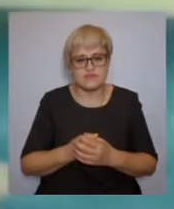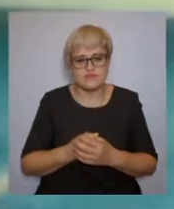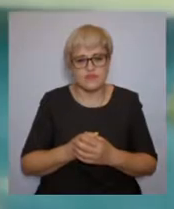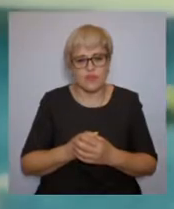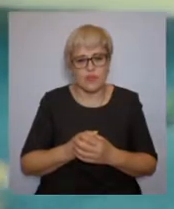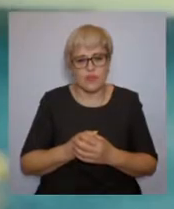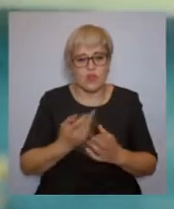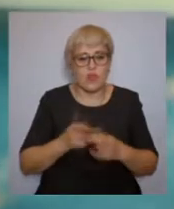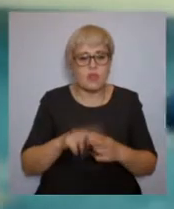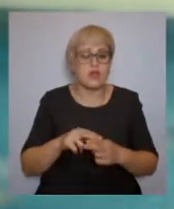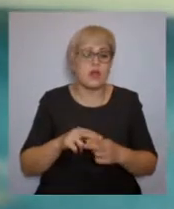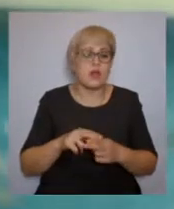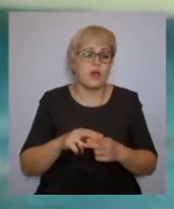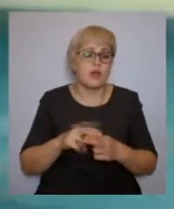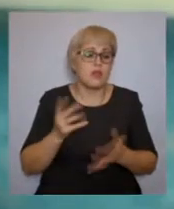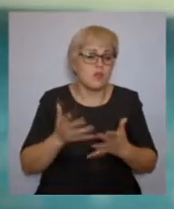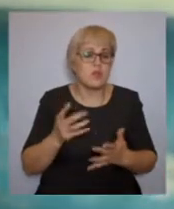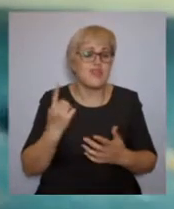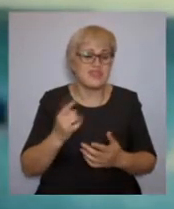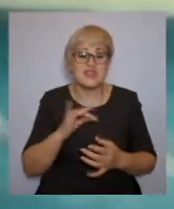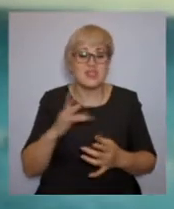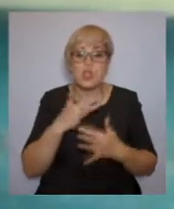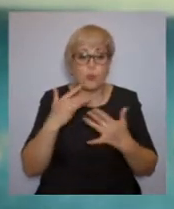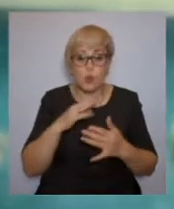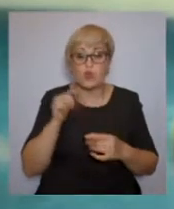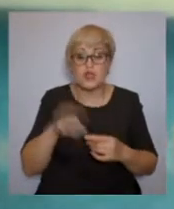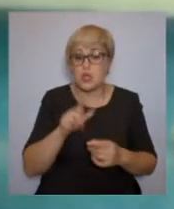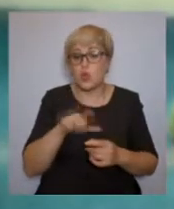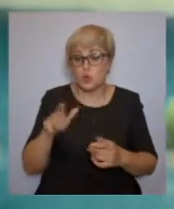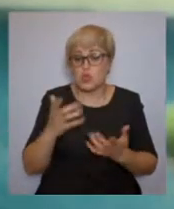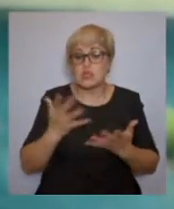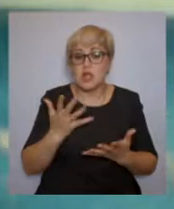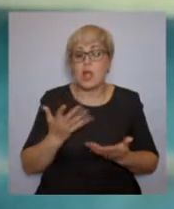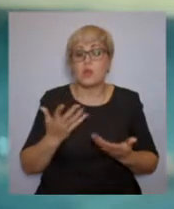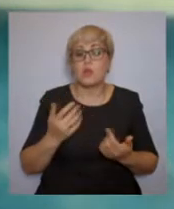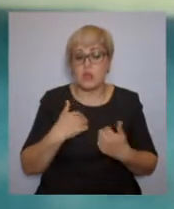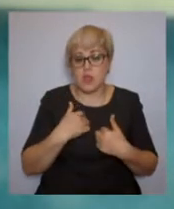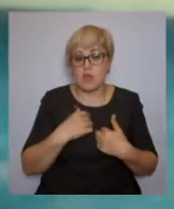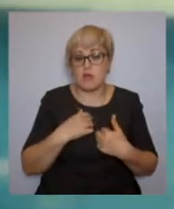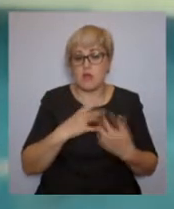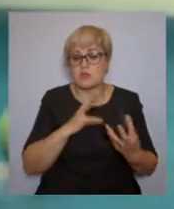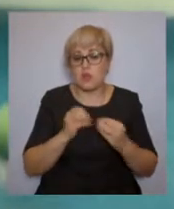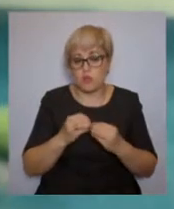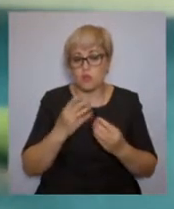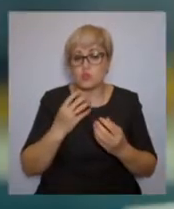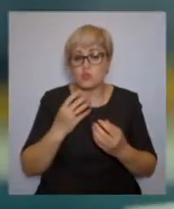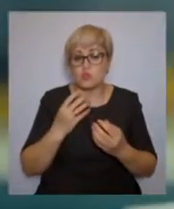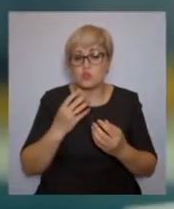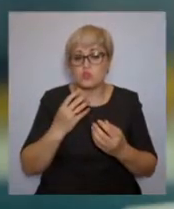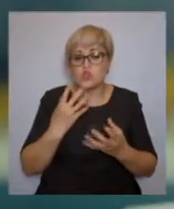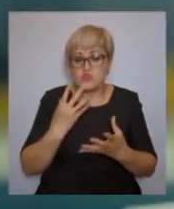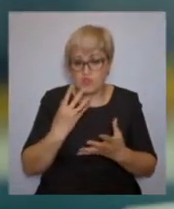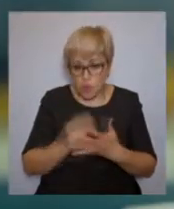это наверное один из немногих тех людей с которыми я основную свою спортивную карьеру прошла плечо к плечу